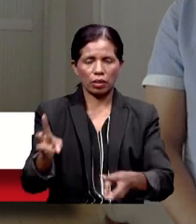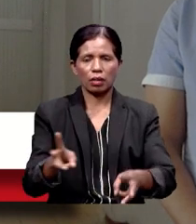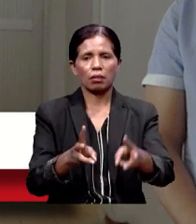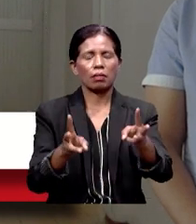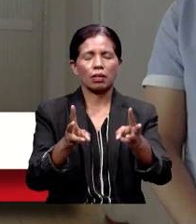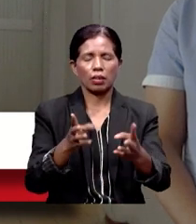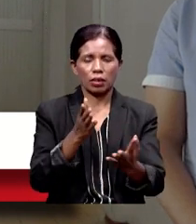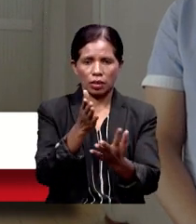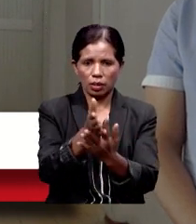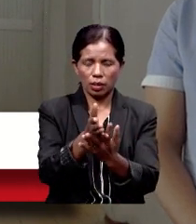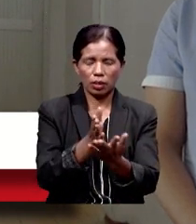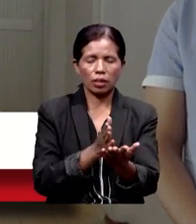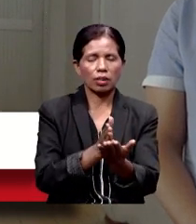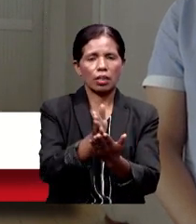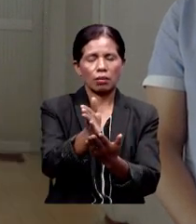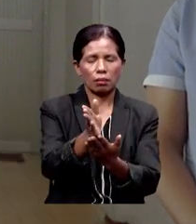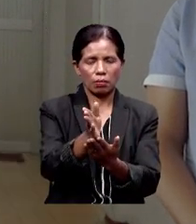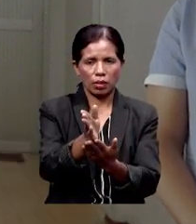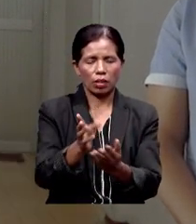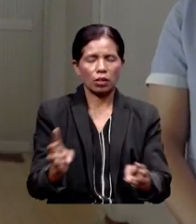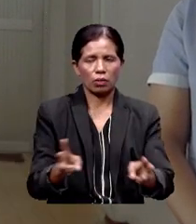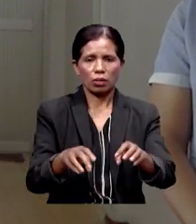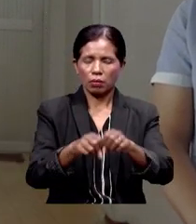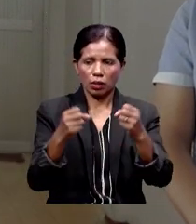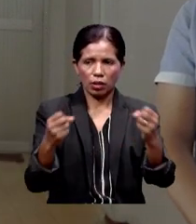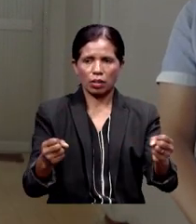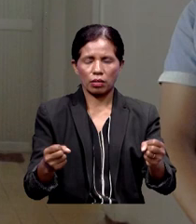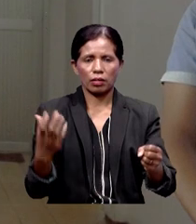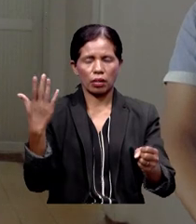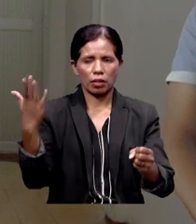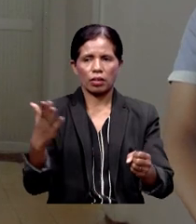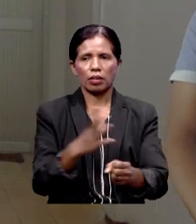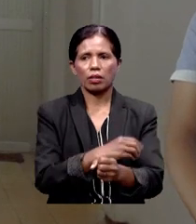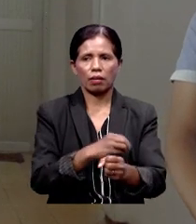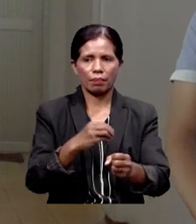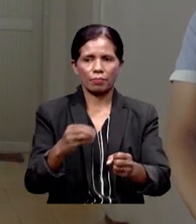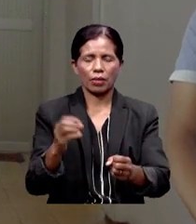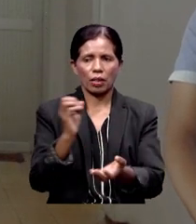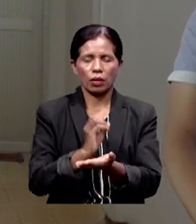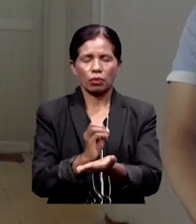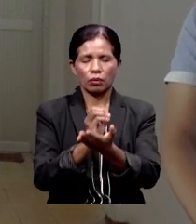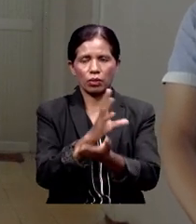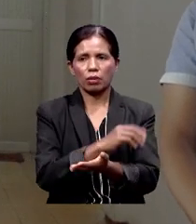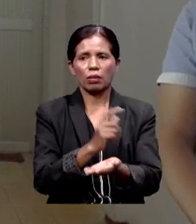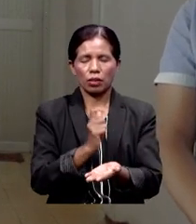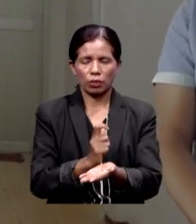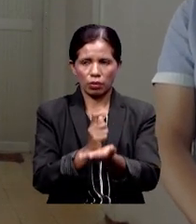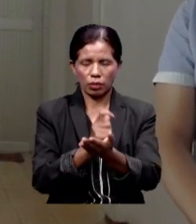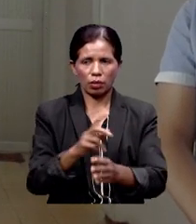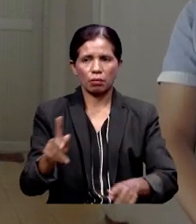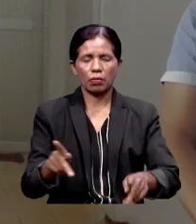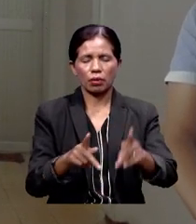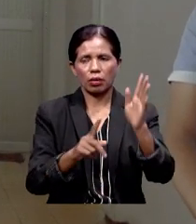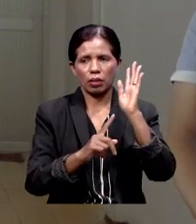ka ramdor nebe maka hetang estragus durante operasaun iha oi kusi nomos atau uru nebe publika